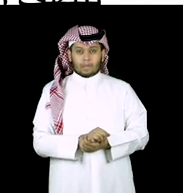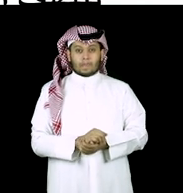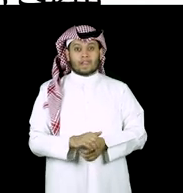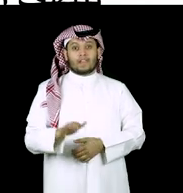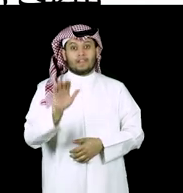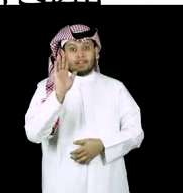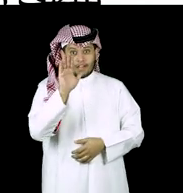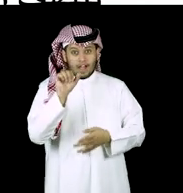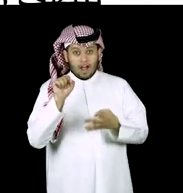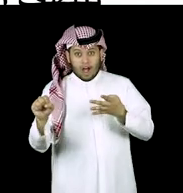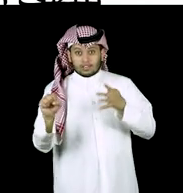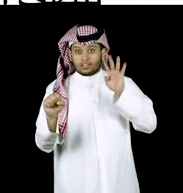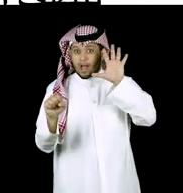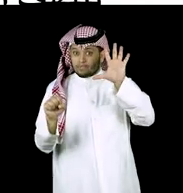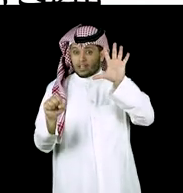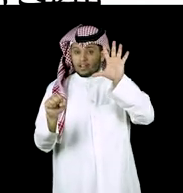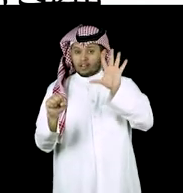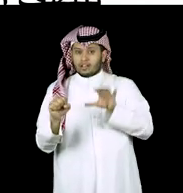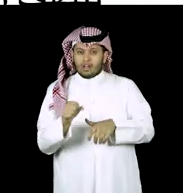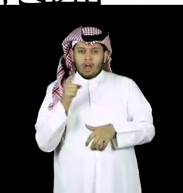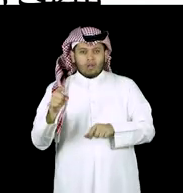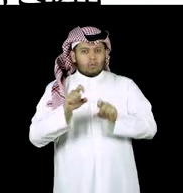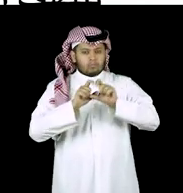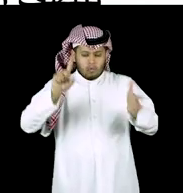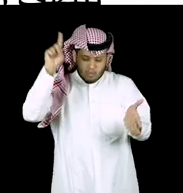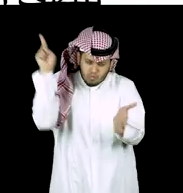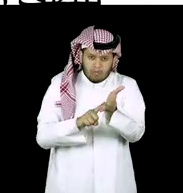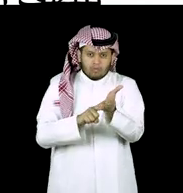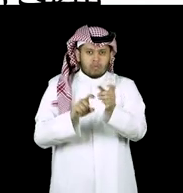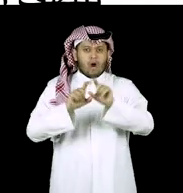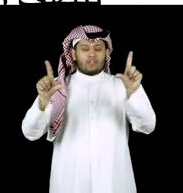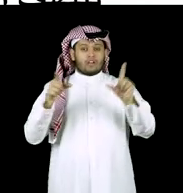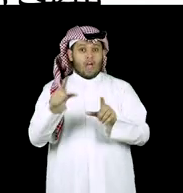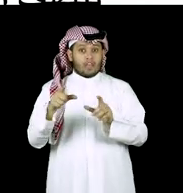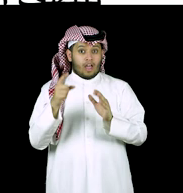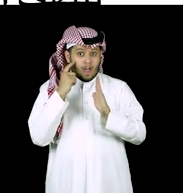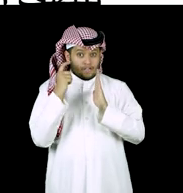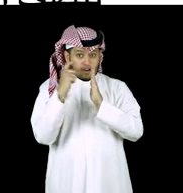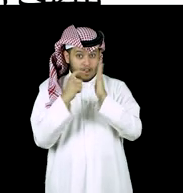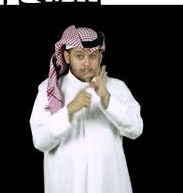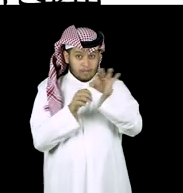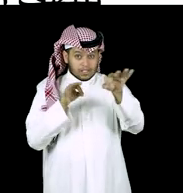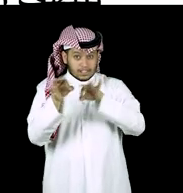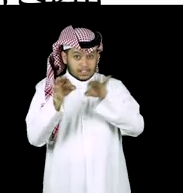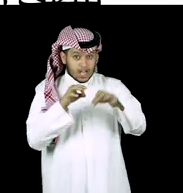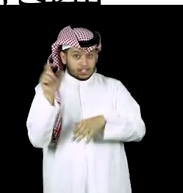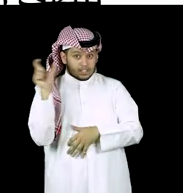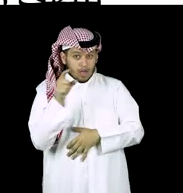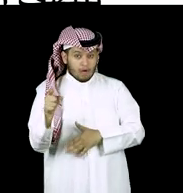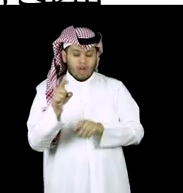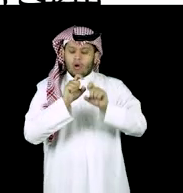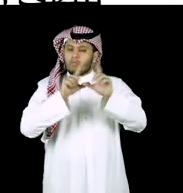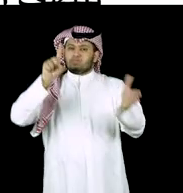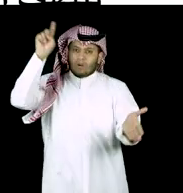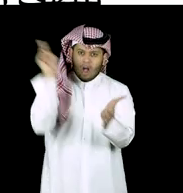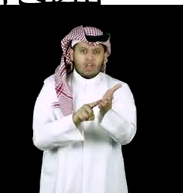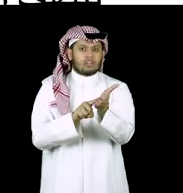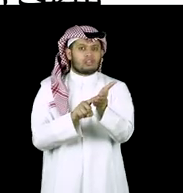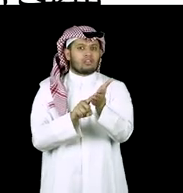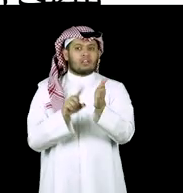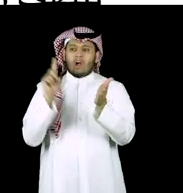الخاصية الخامسة الواقعية، يتصف النظام السياسي الإسلامي بالواقعية